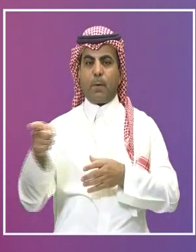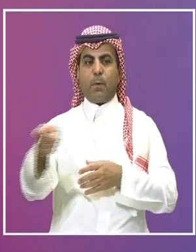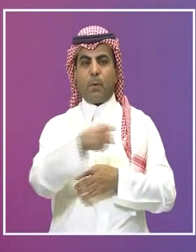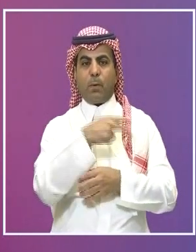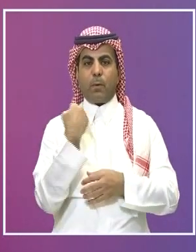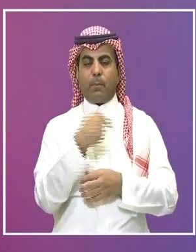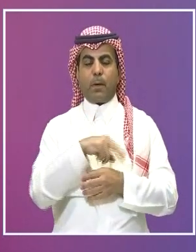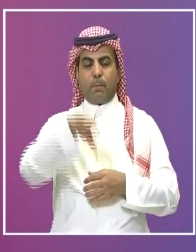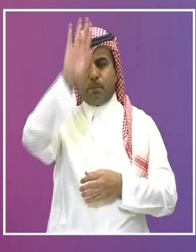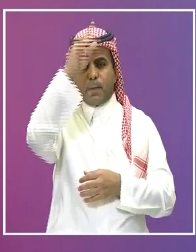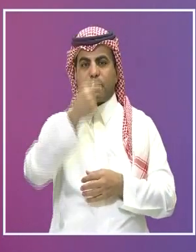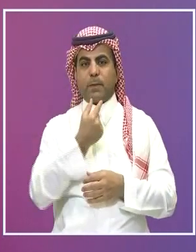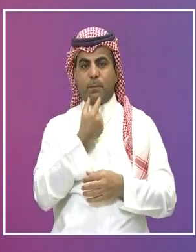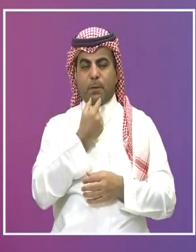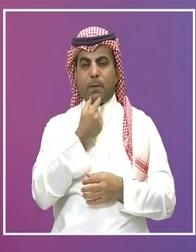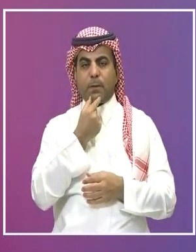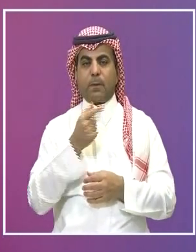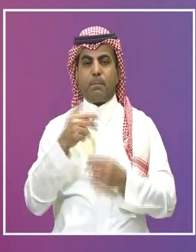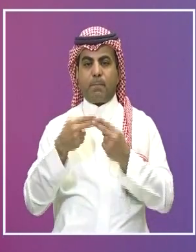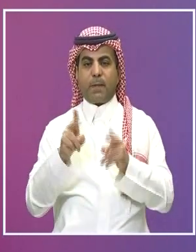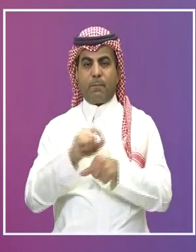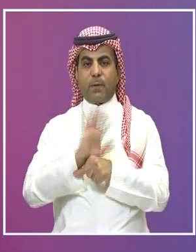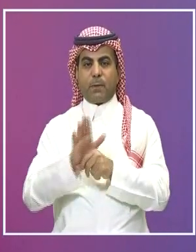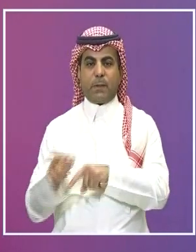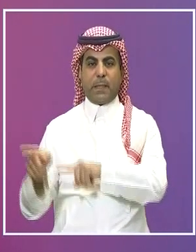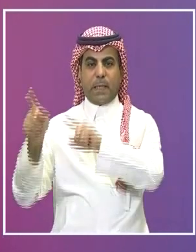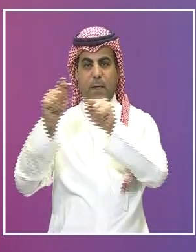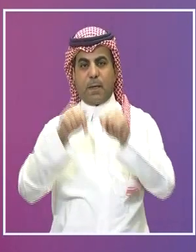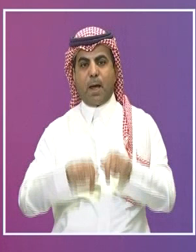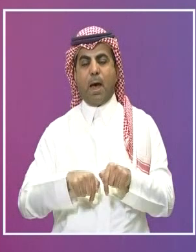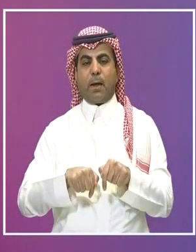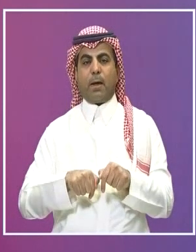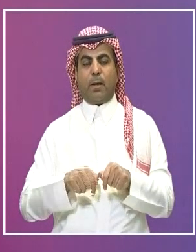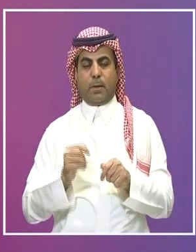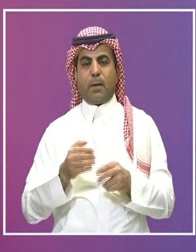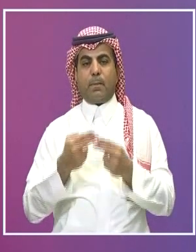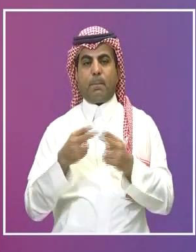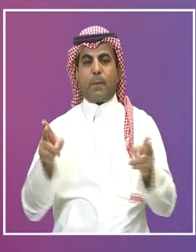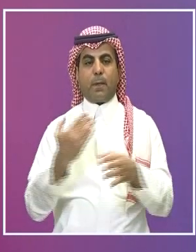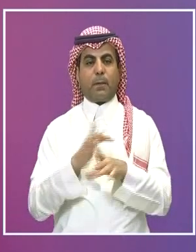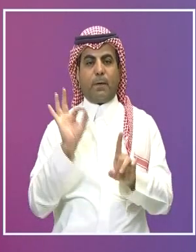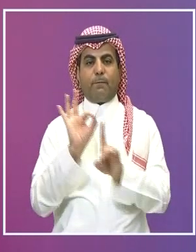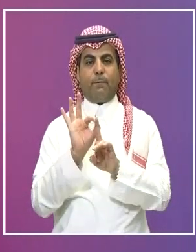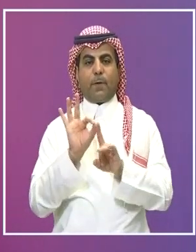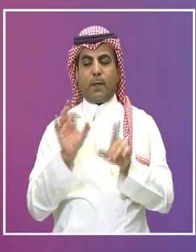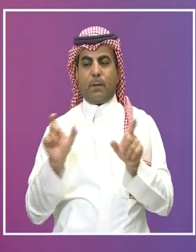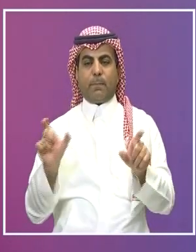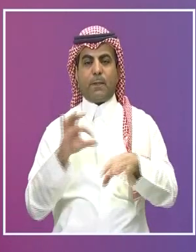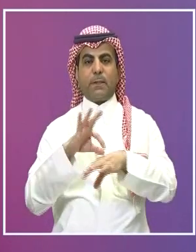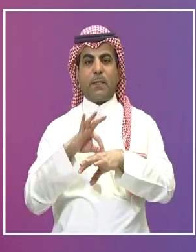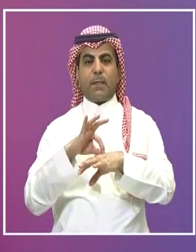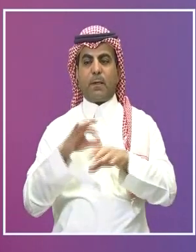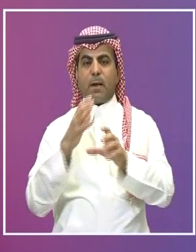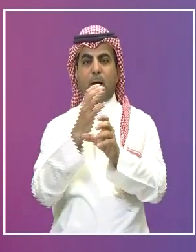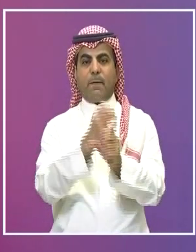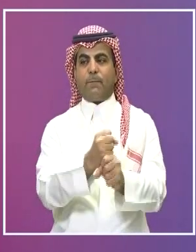حكومة خادم الحرمين الشريفين منذ بدء الجائحة وحتى هذه اللحظة لحماية الإنسان وحفظ صحته.